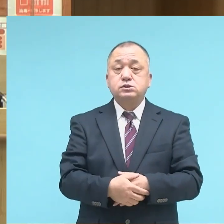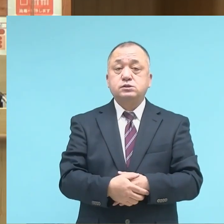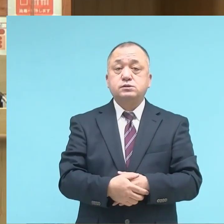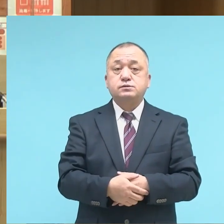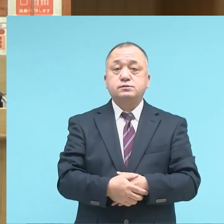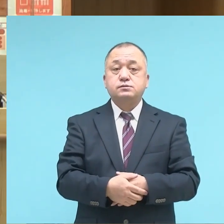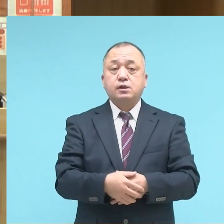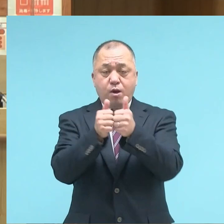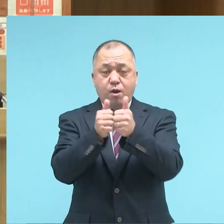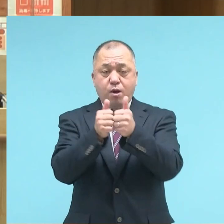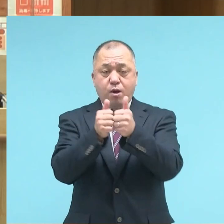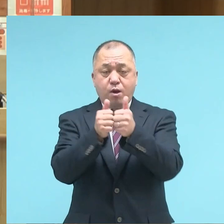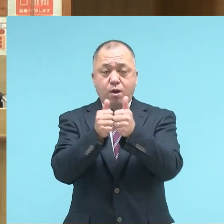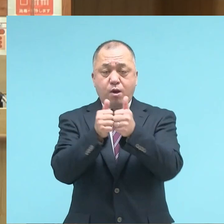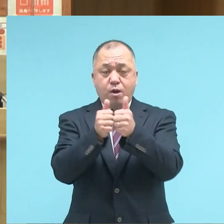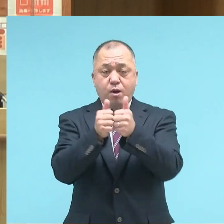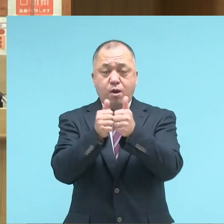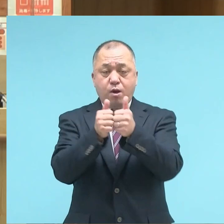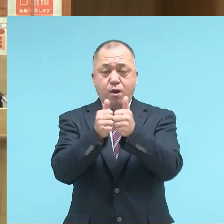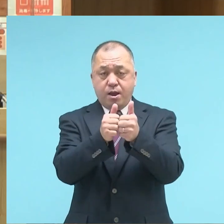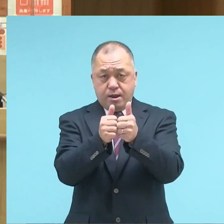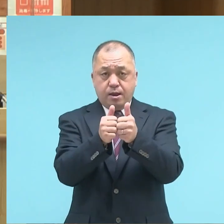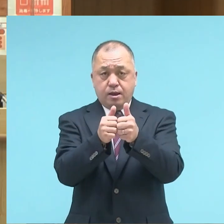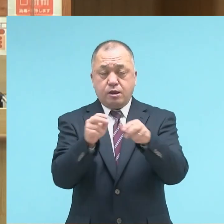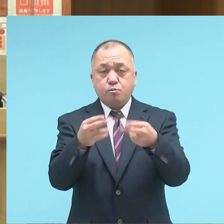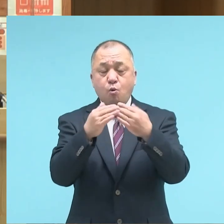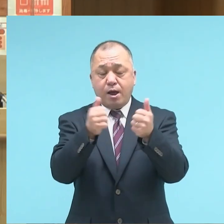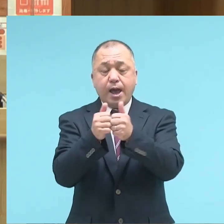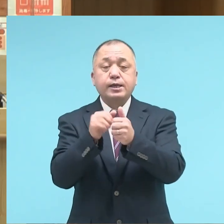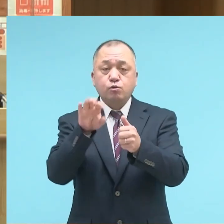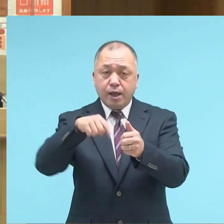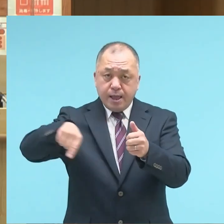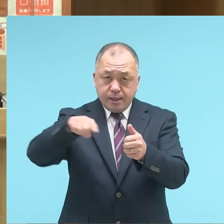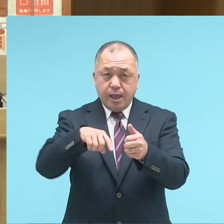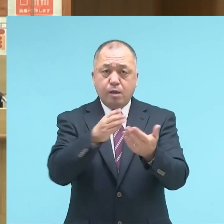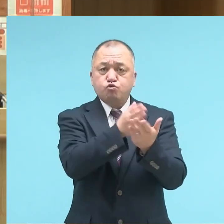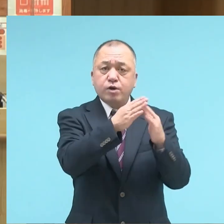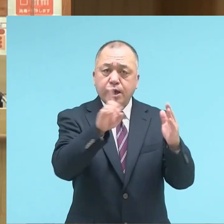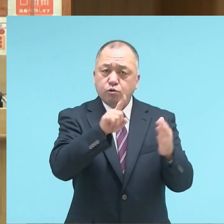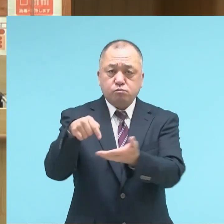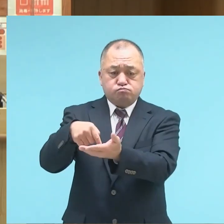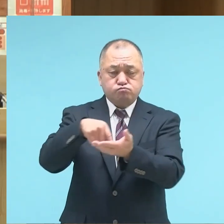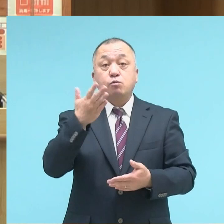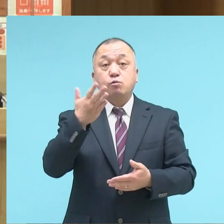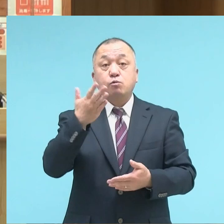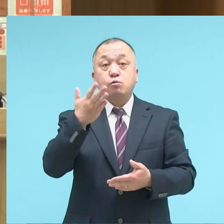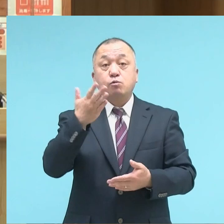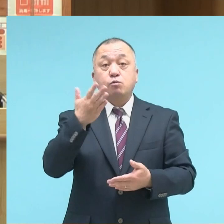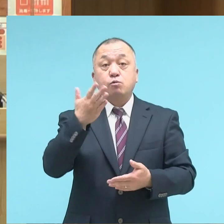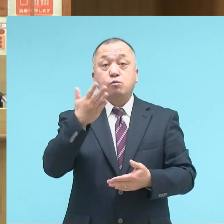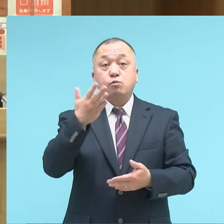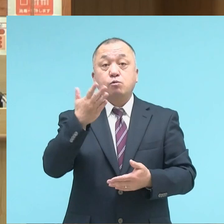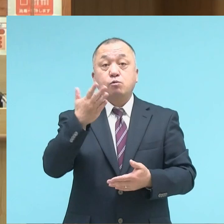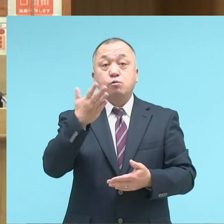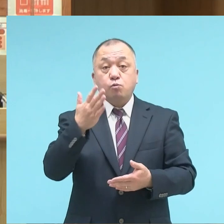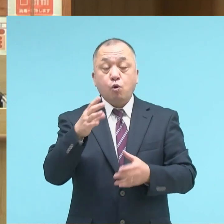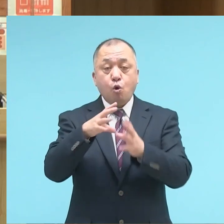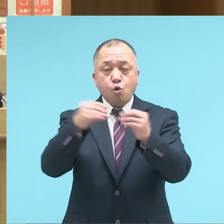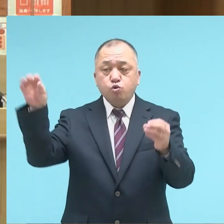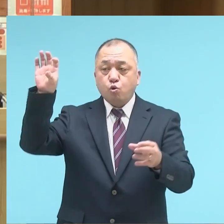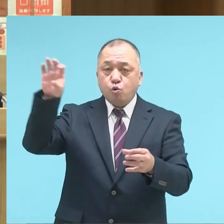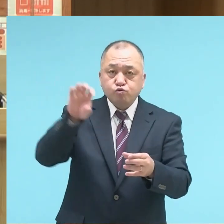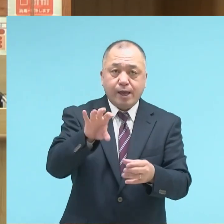今、アドバイザリーボードとか分科会でどういう議論ができるのか分かりませんけれども、いずれにしても都道府県知事のそ